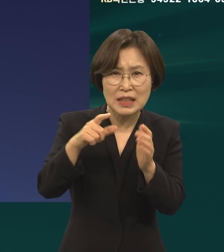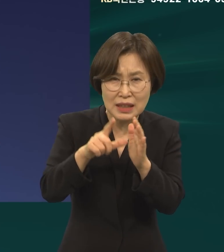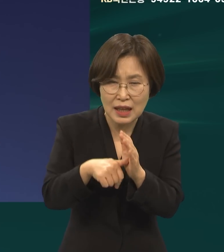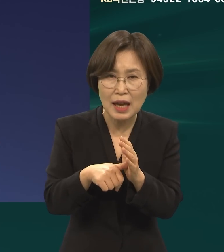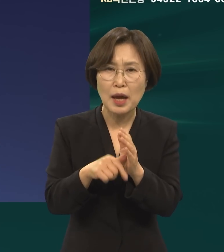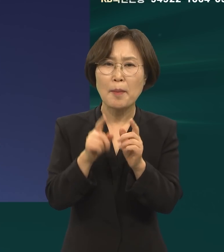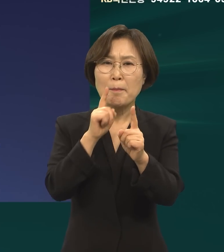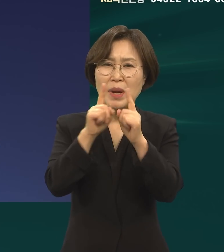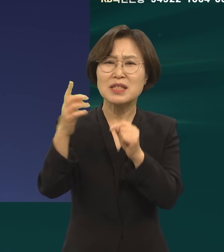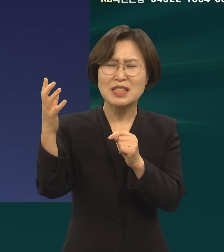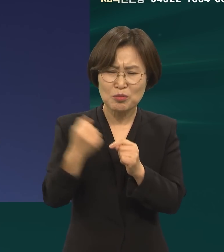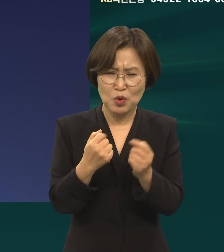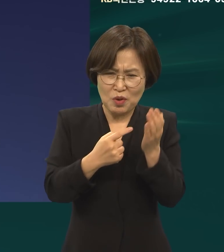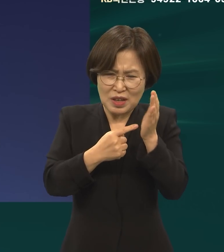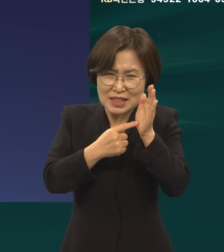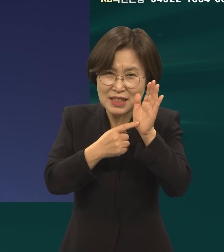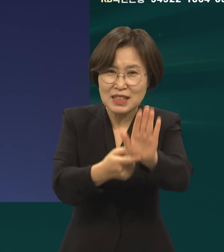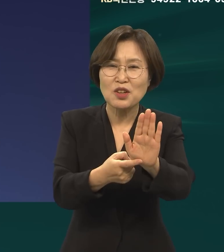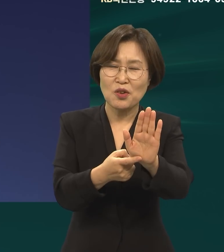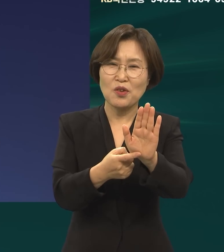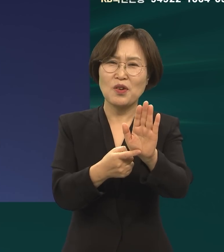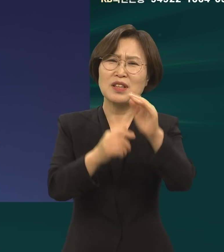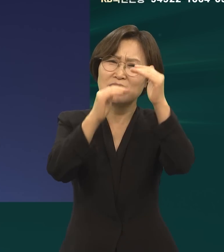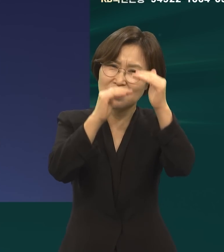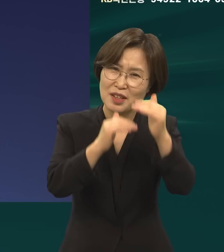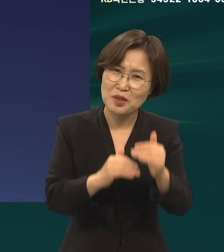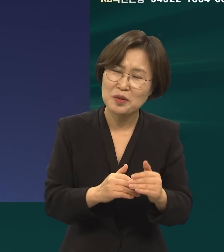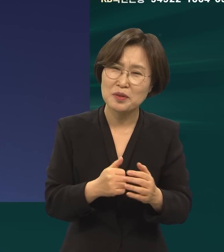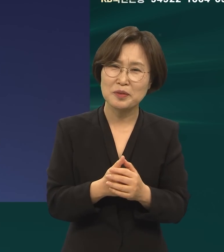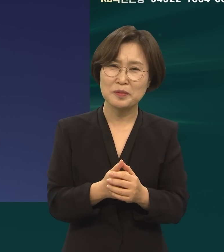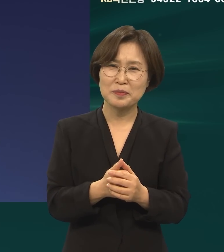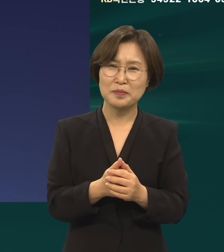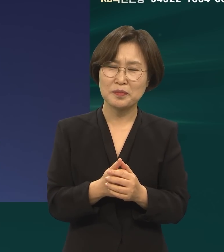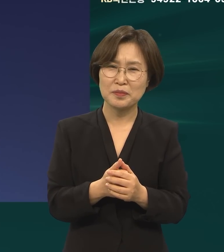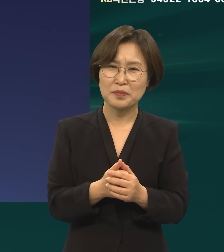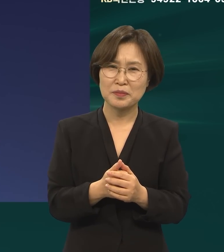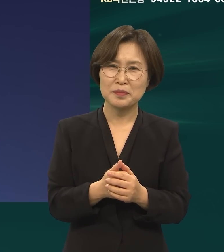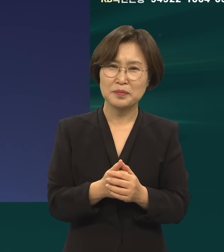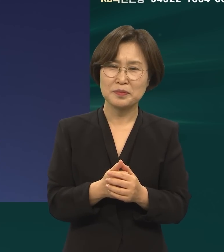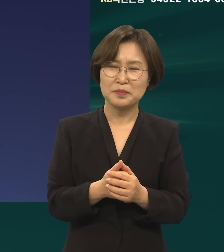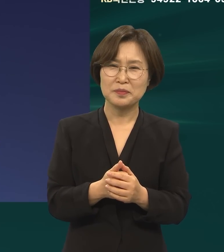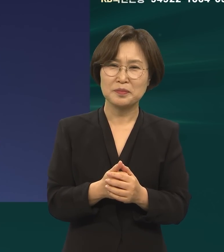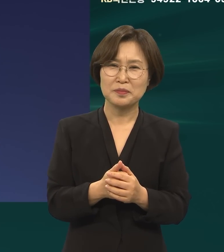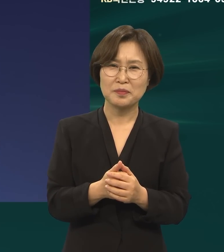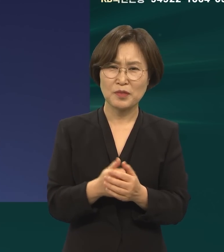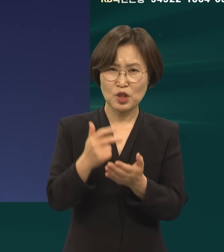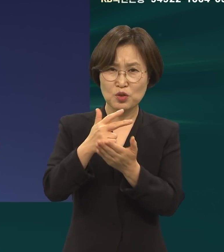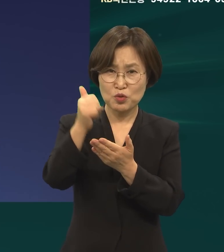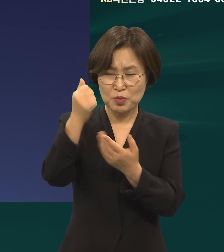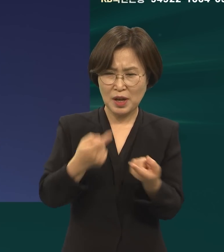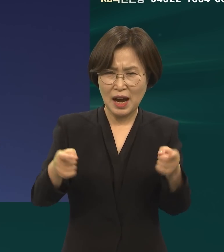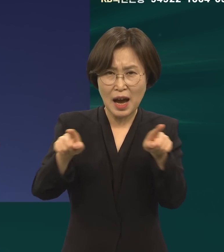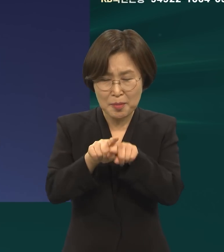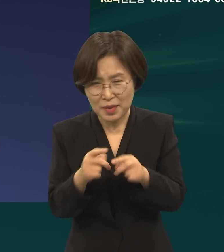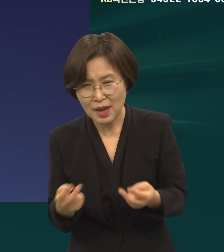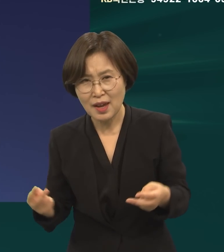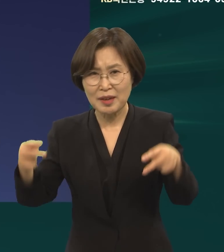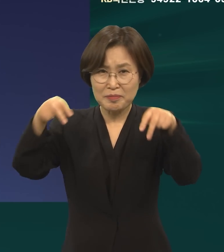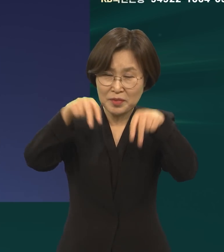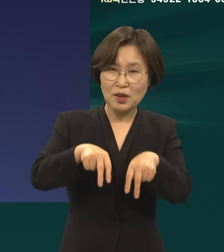말씀으로 증거하시는 본문이라는 것입니다. 오늘 일어나길 바랍니다. 주님과 함께 일어나길